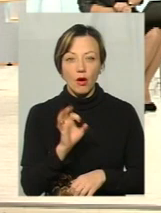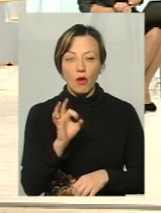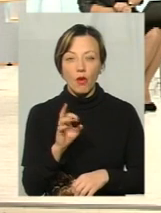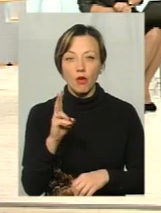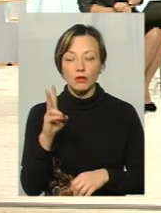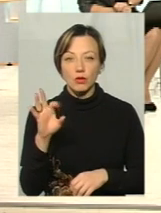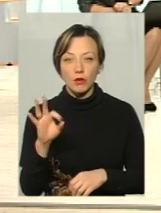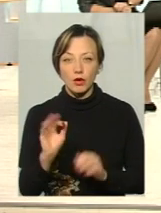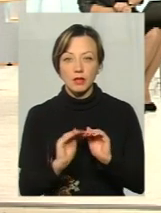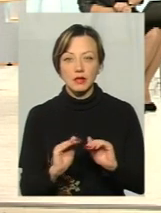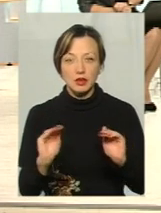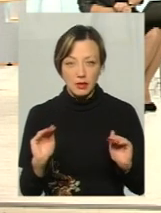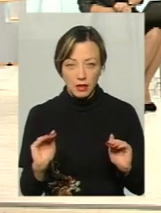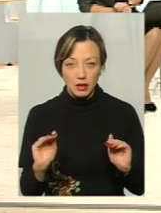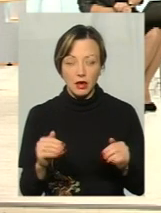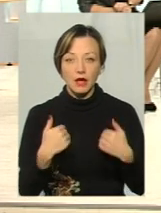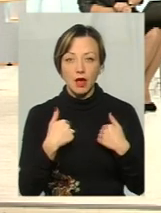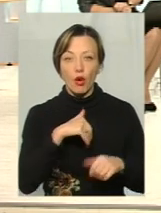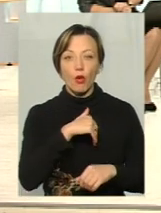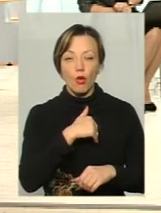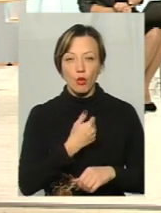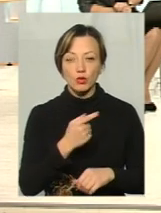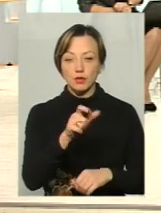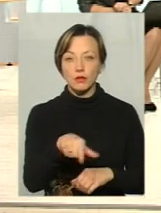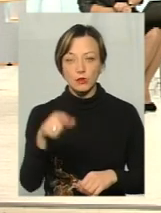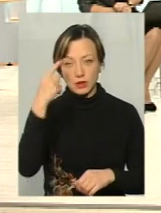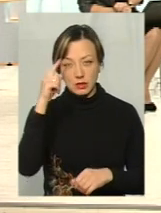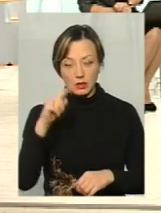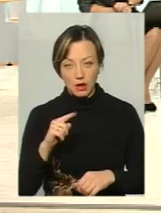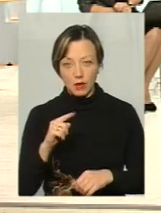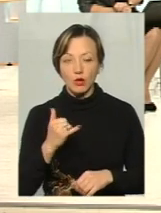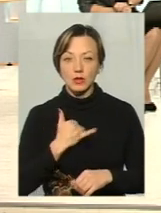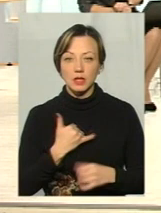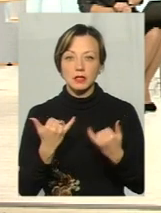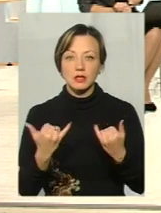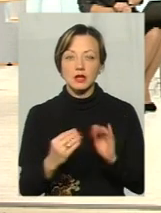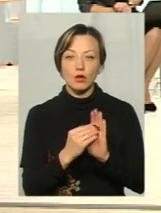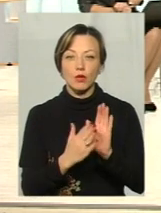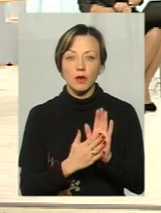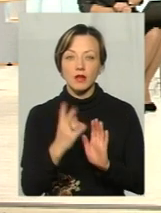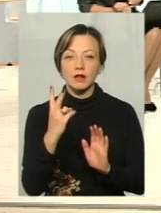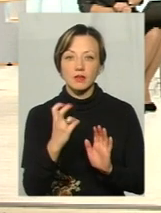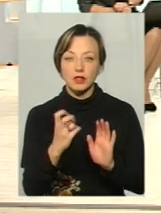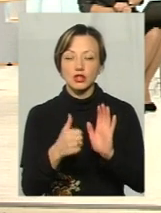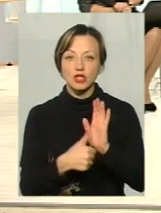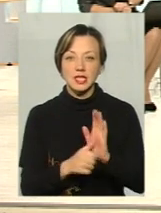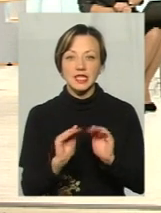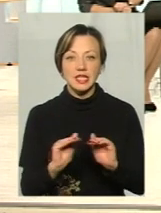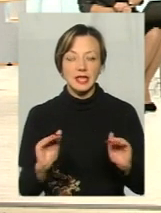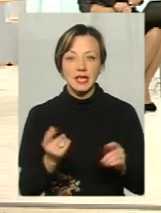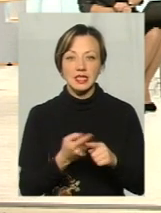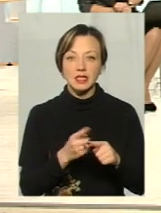онкологічних дітей. Я хочу, щоб глядачі знали, значить, у нас зараз на обліку 206 дітей. Но це